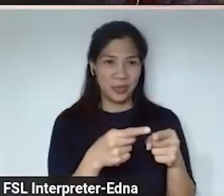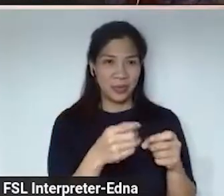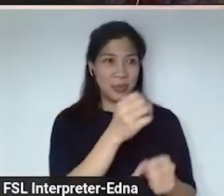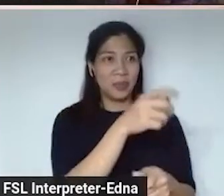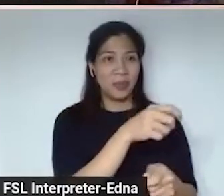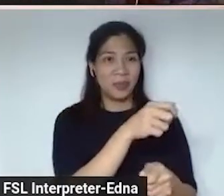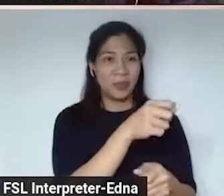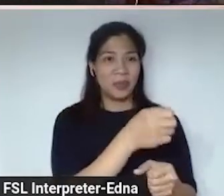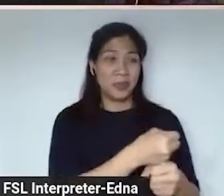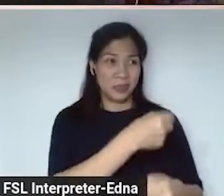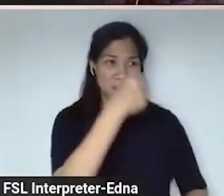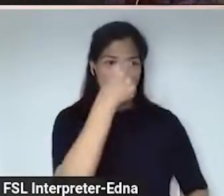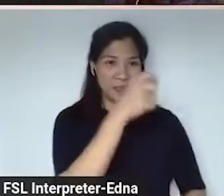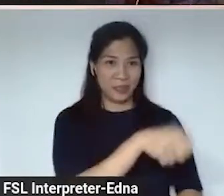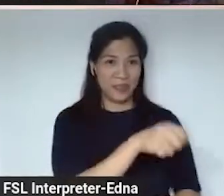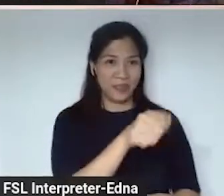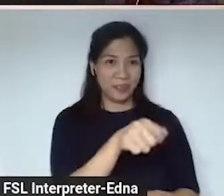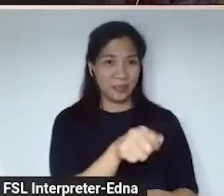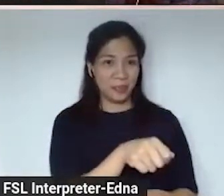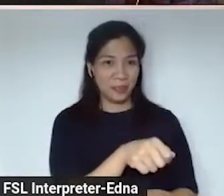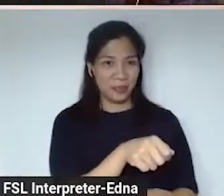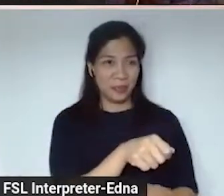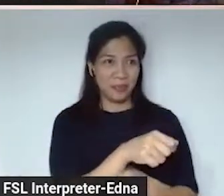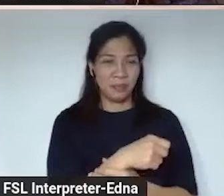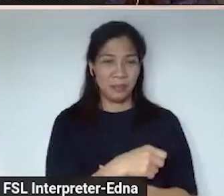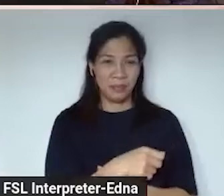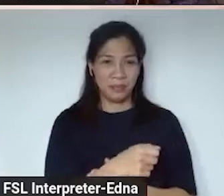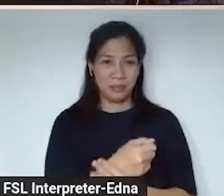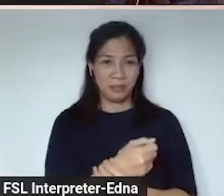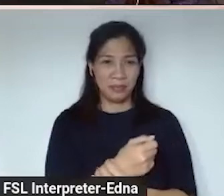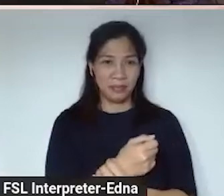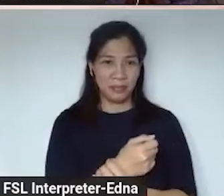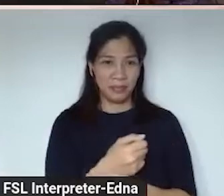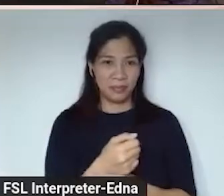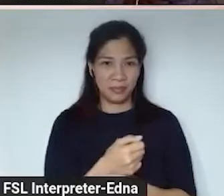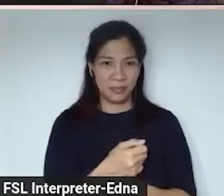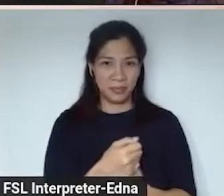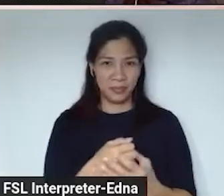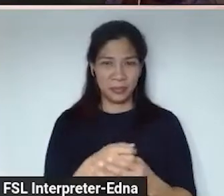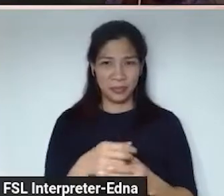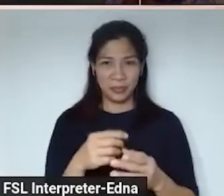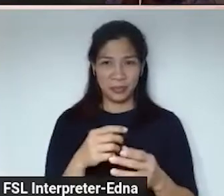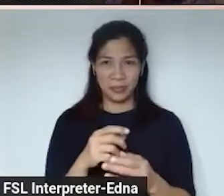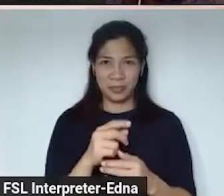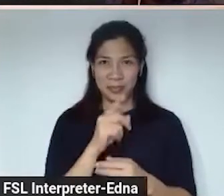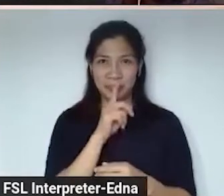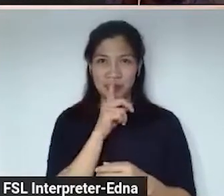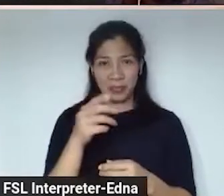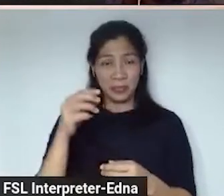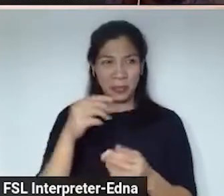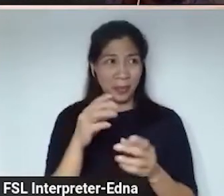And nahiya din. Kasi ang laki talaga. Parang si Moses naman ako niyan, ma, kasi ganun. So,